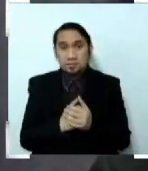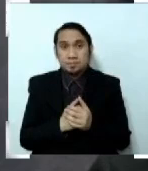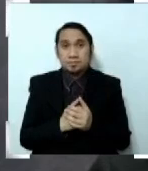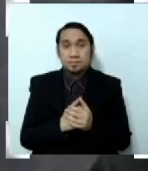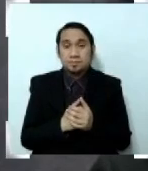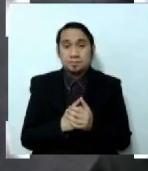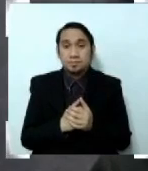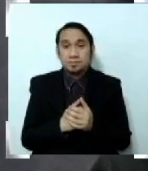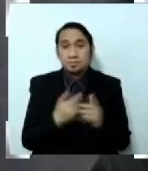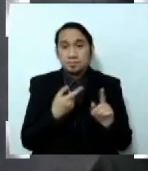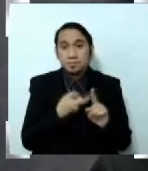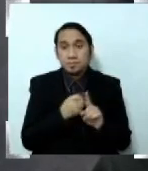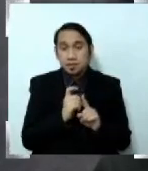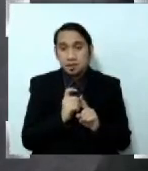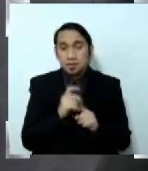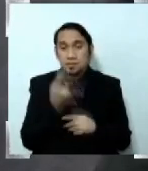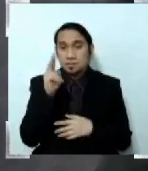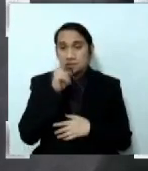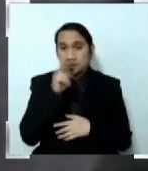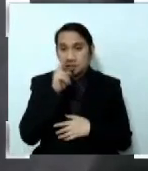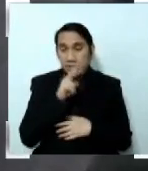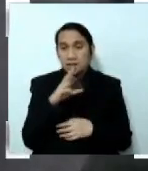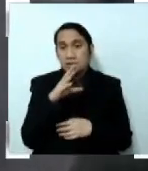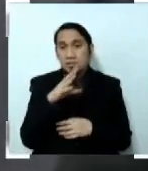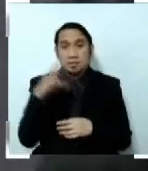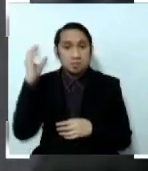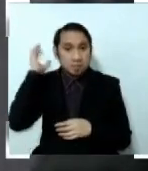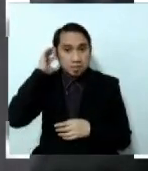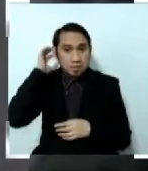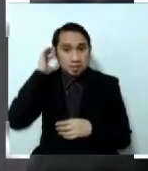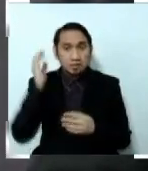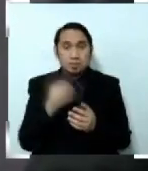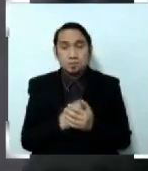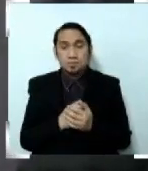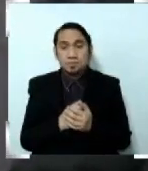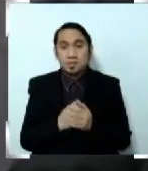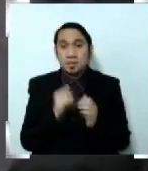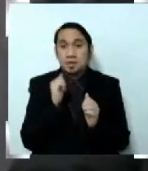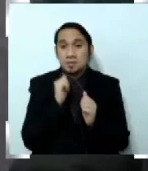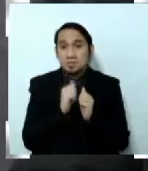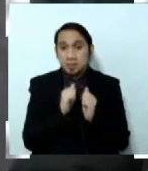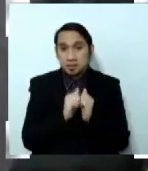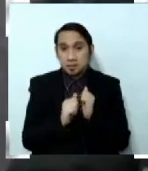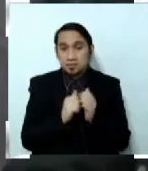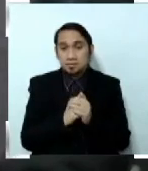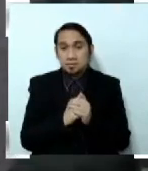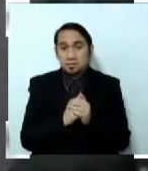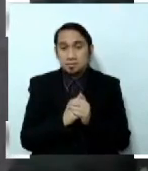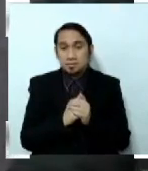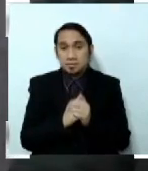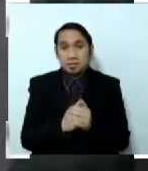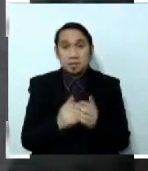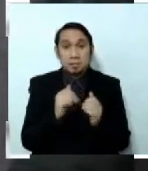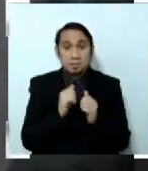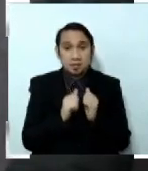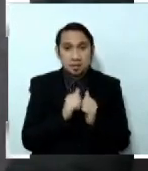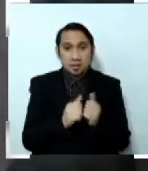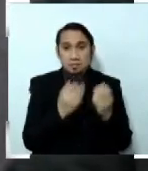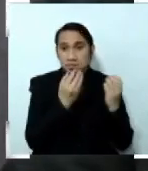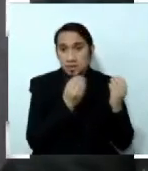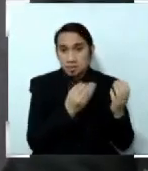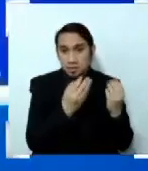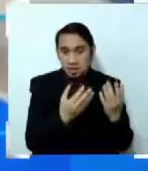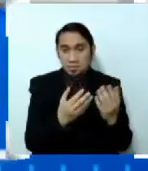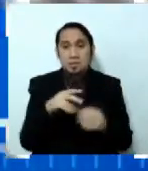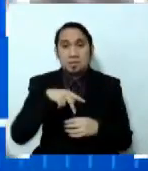galing sa Visayas at Mindanao. So, ibig sabihin, talagang marami pa tayong baboy dito